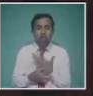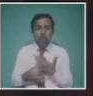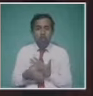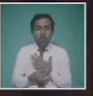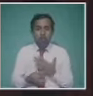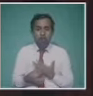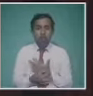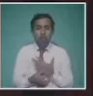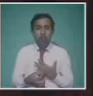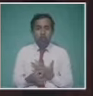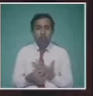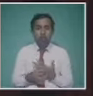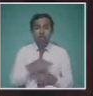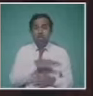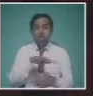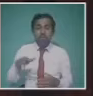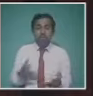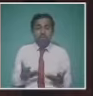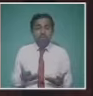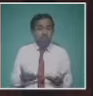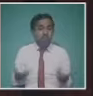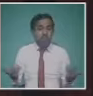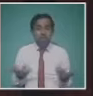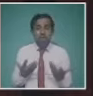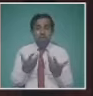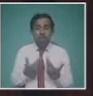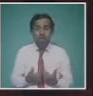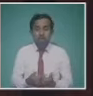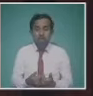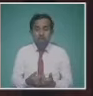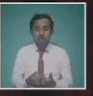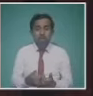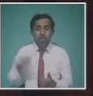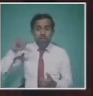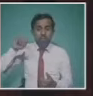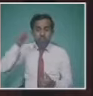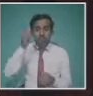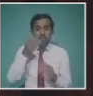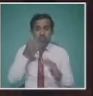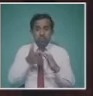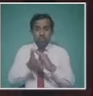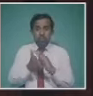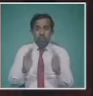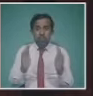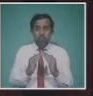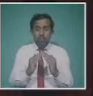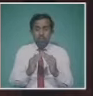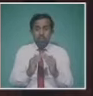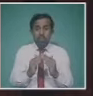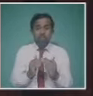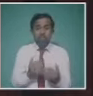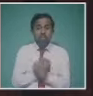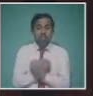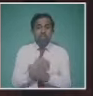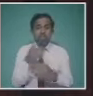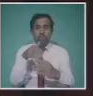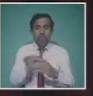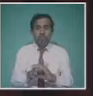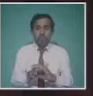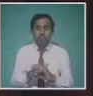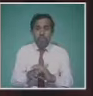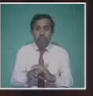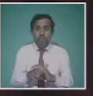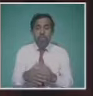අද සමාජය දරා ගන්න බැරි ප්‍රමාණයක් අද ඒ කඳවුරු වලට රඳවීම් නිවාස වලට සිරමැදිරු වලට ඒ